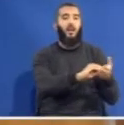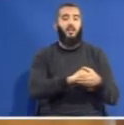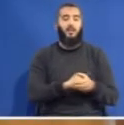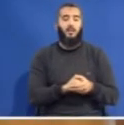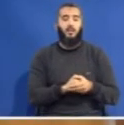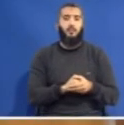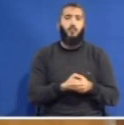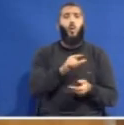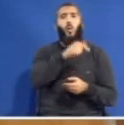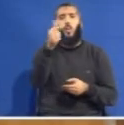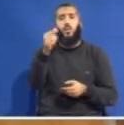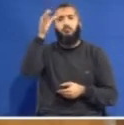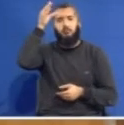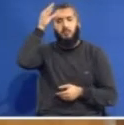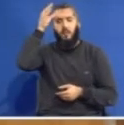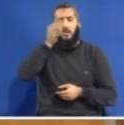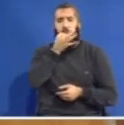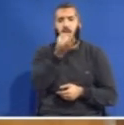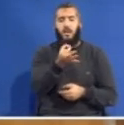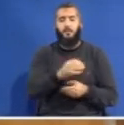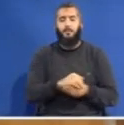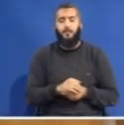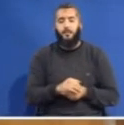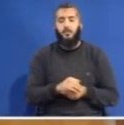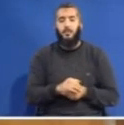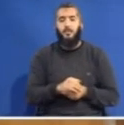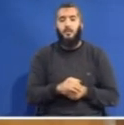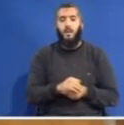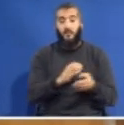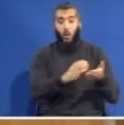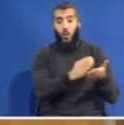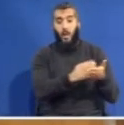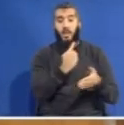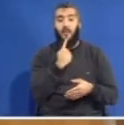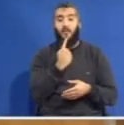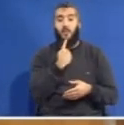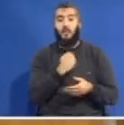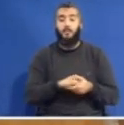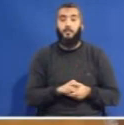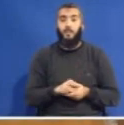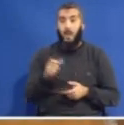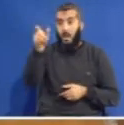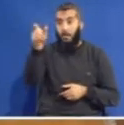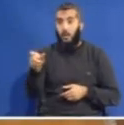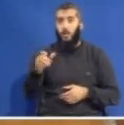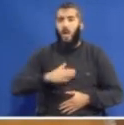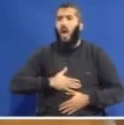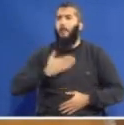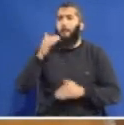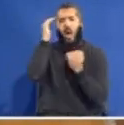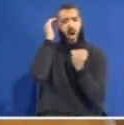ومنهم من يقول بأنه فيه الضمير يعود إلى المال، يعني معناها على حبه الشديد